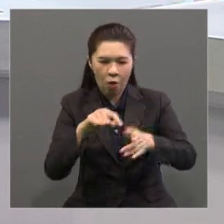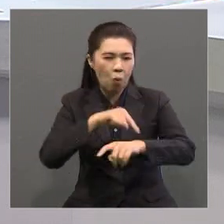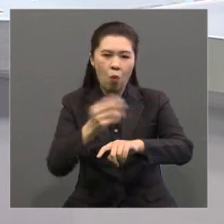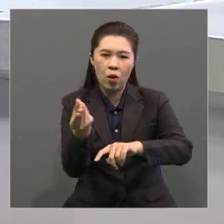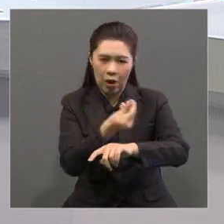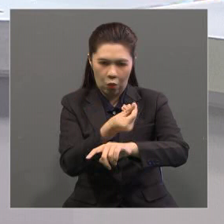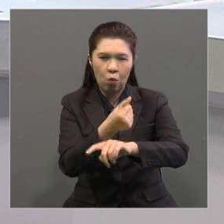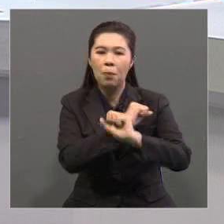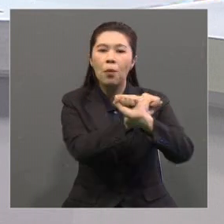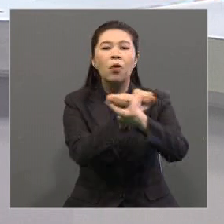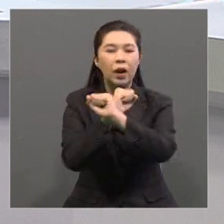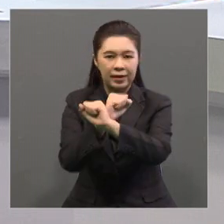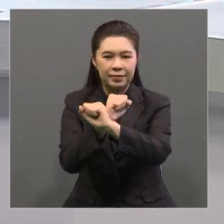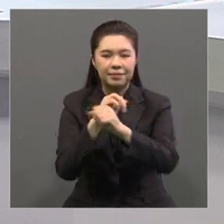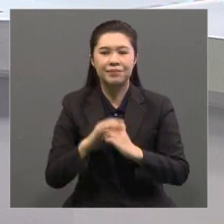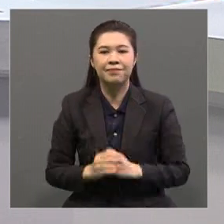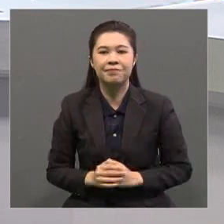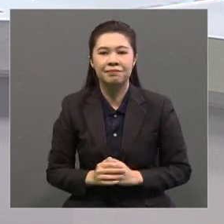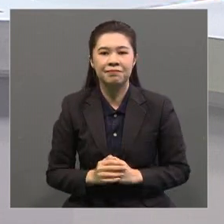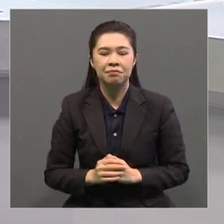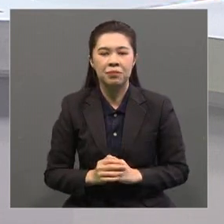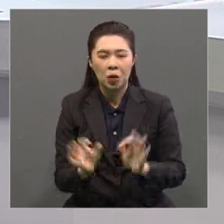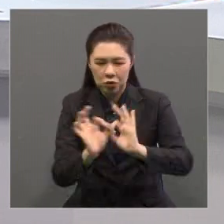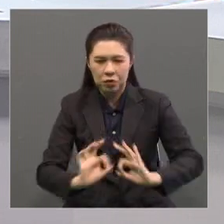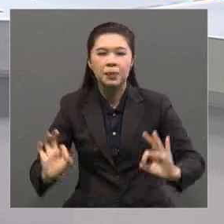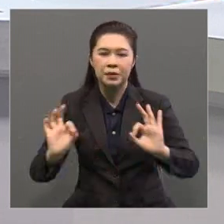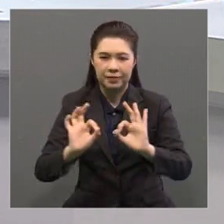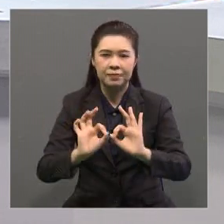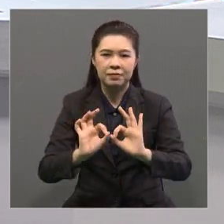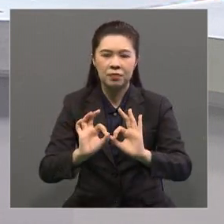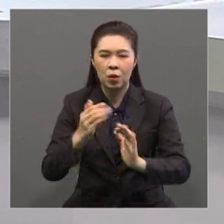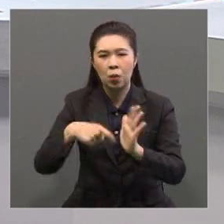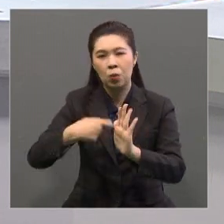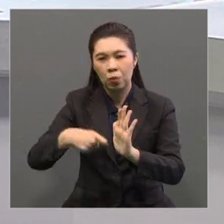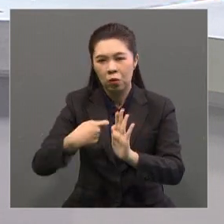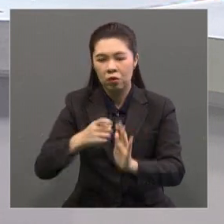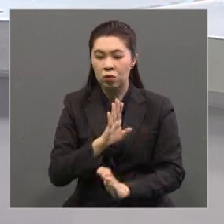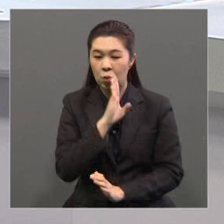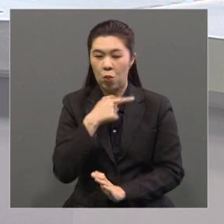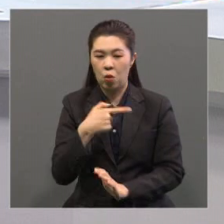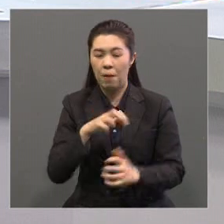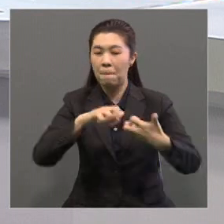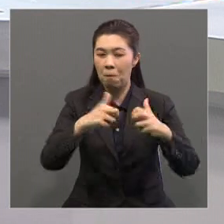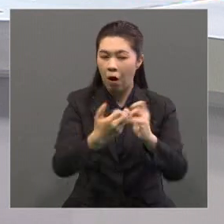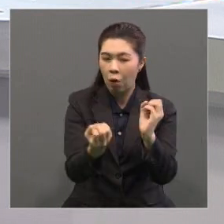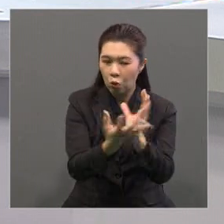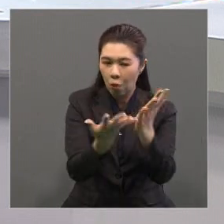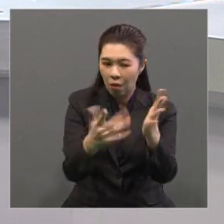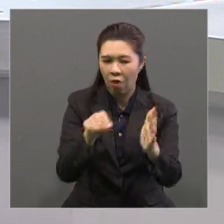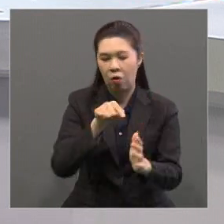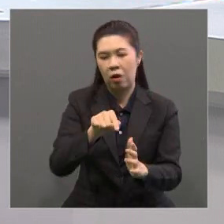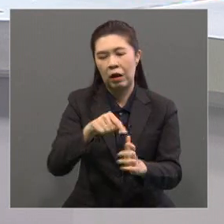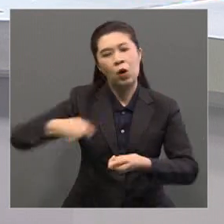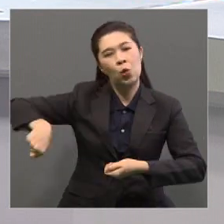ว่าการไม่ดีกว่าแก้จริงๆเมื่อคืนนี้เขาบอกว่าประเด็นนี้สำคัญเพราะอะไรเพราะว่าถ้าเกิดว่าเกิดความสูญเสียมาเนี่ยเทศกาลแห่งความสุข